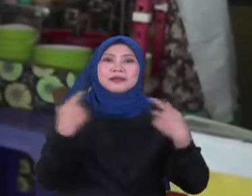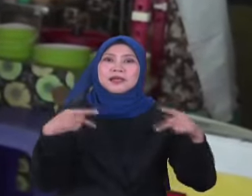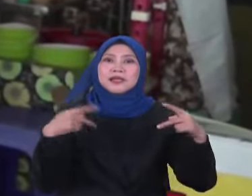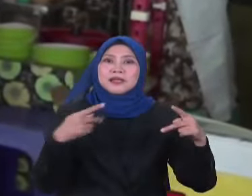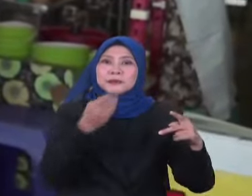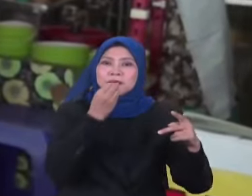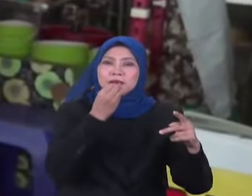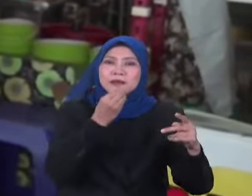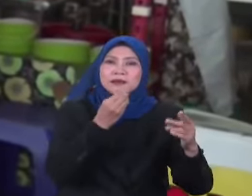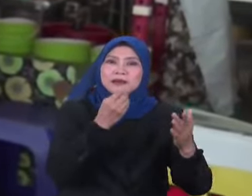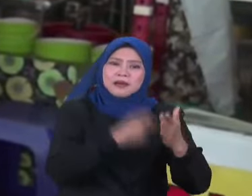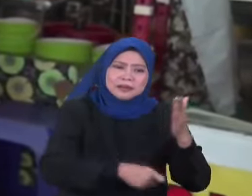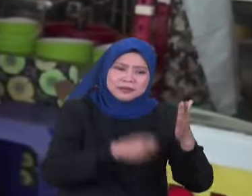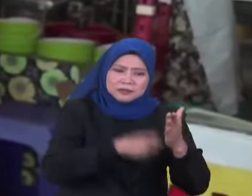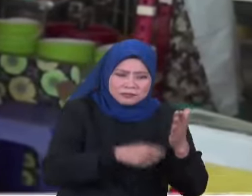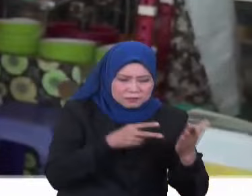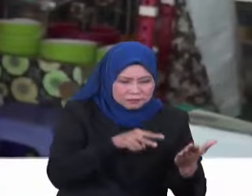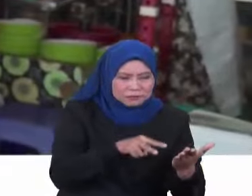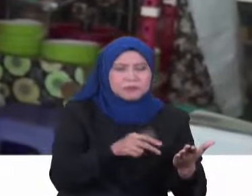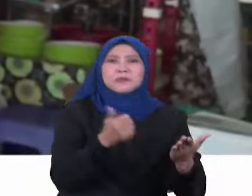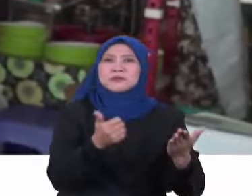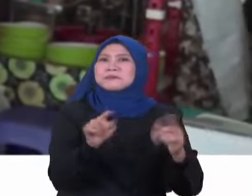paras yang